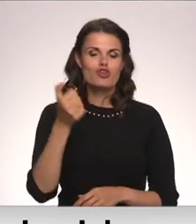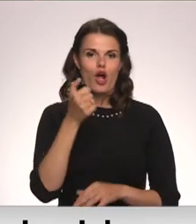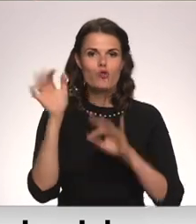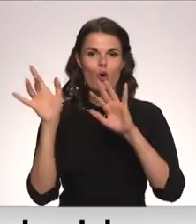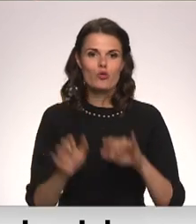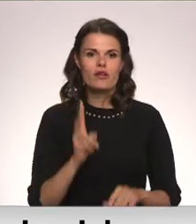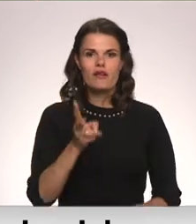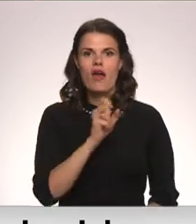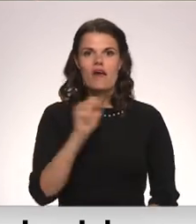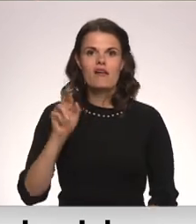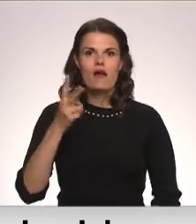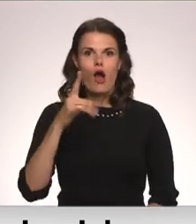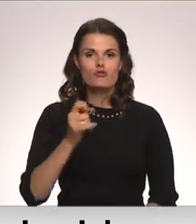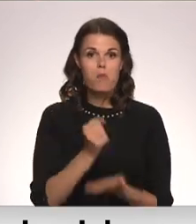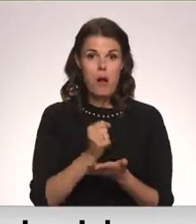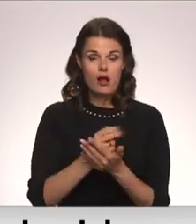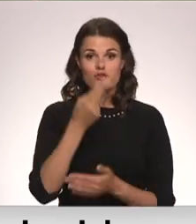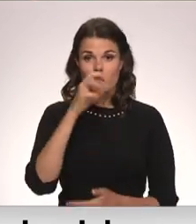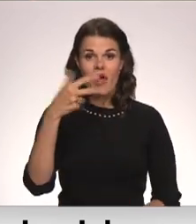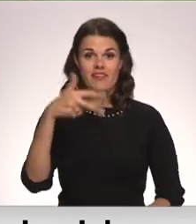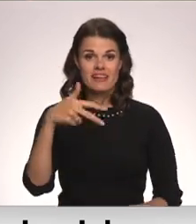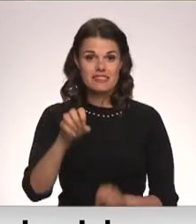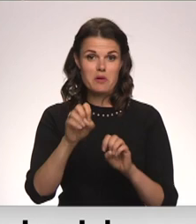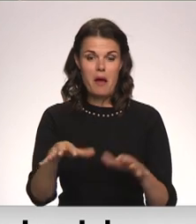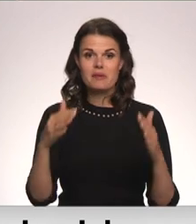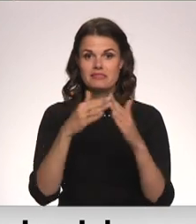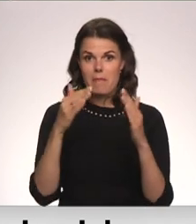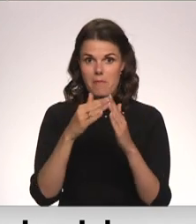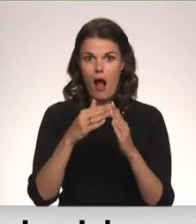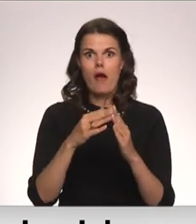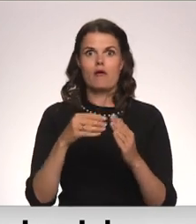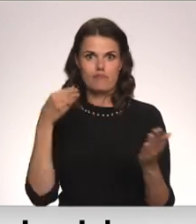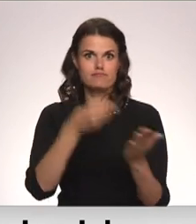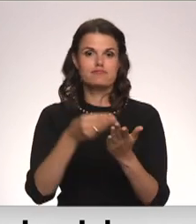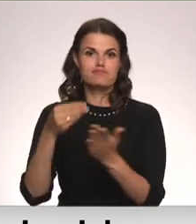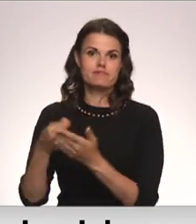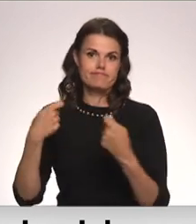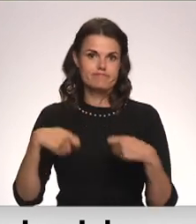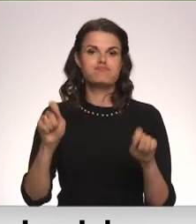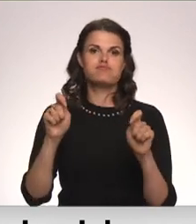pagastā. Tur no aptuveni 30 neapdzīvotajiem īpašumiem līdz reālam darījumam